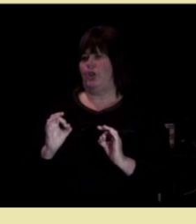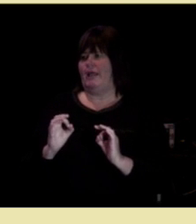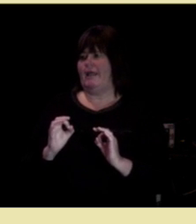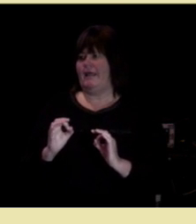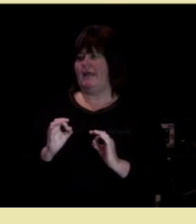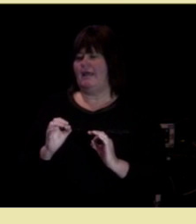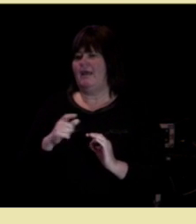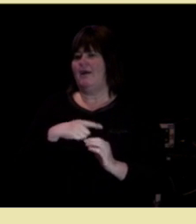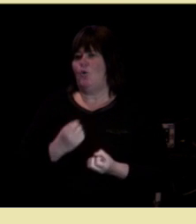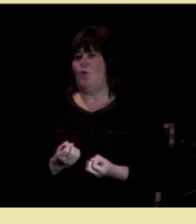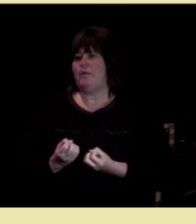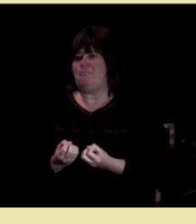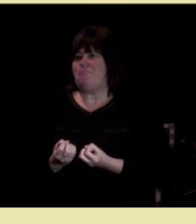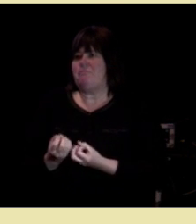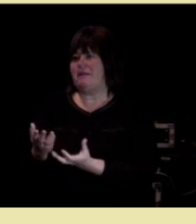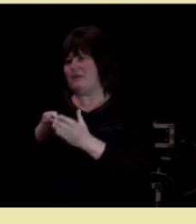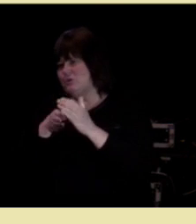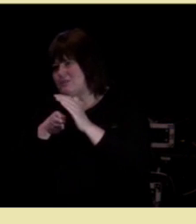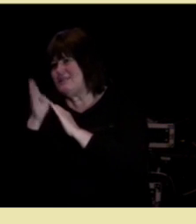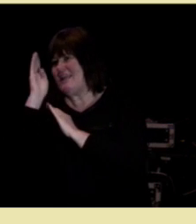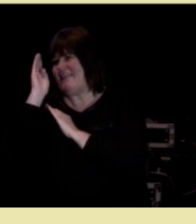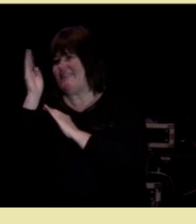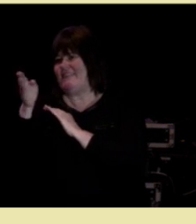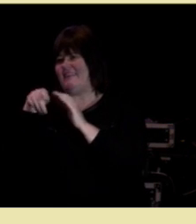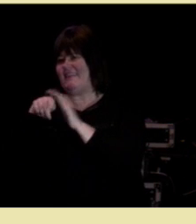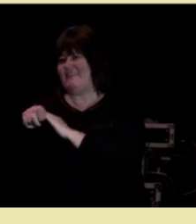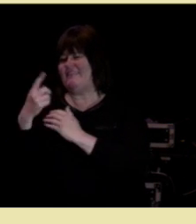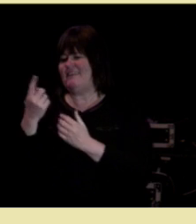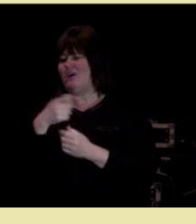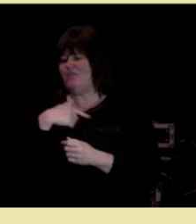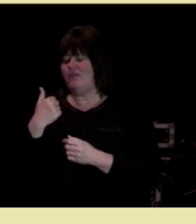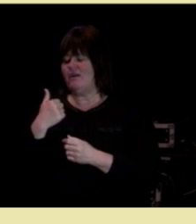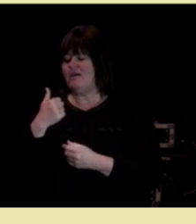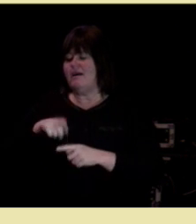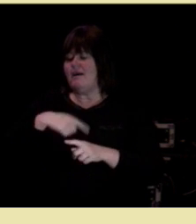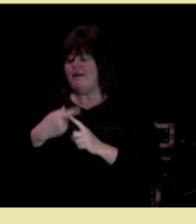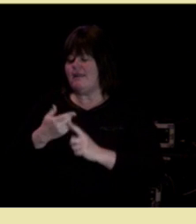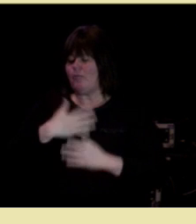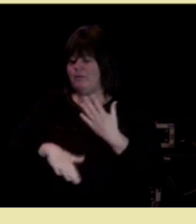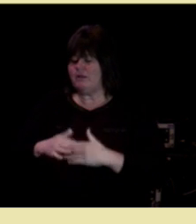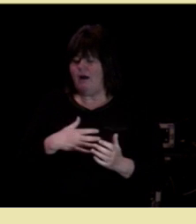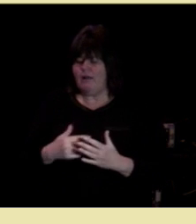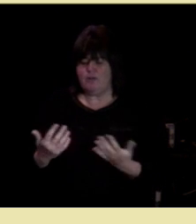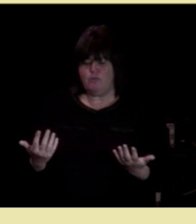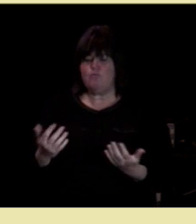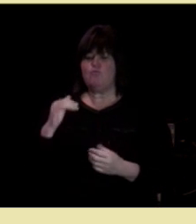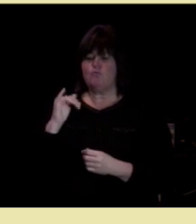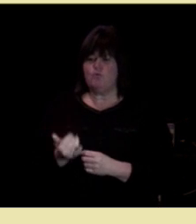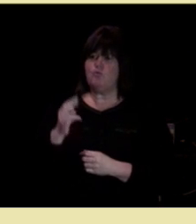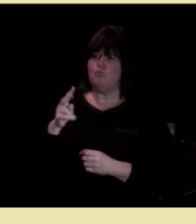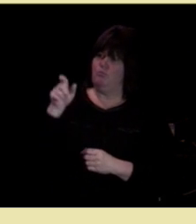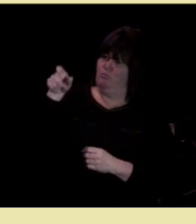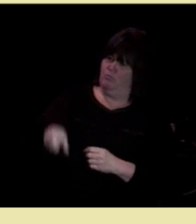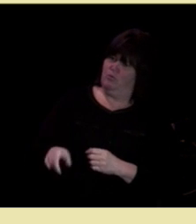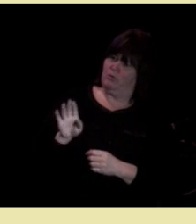den bringer oss rett inn I at rehabilitering handler om brukerens egen